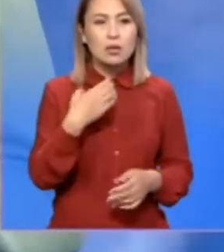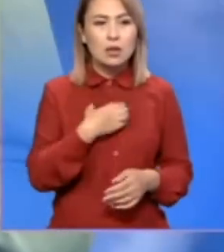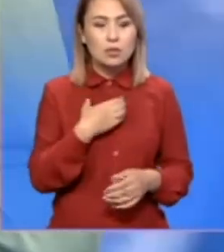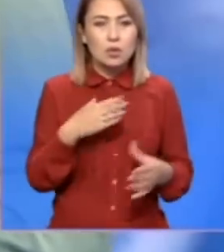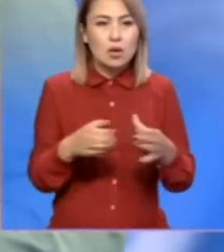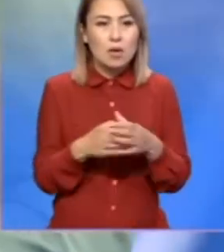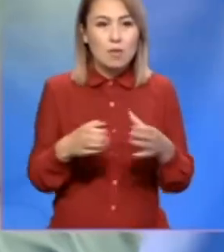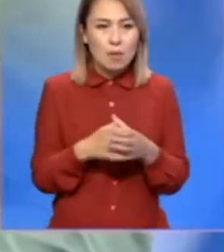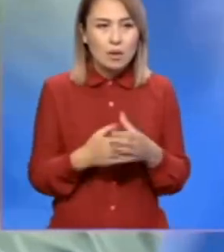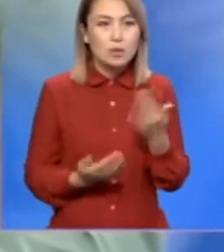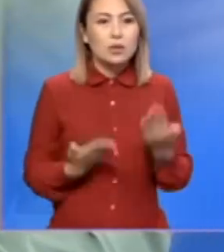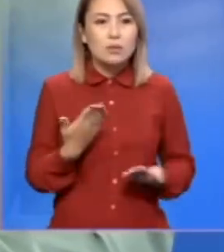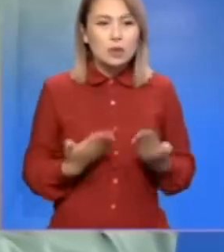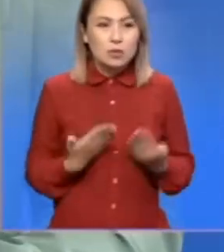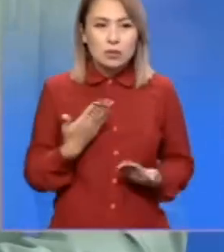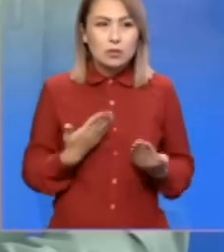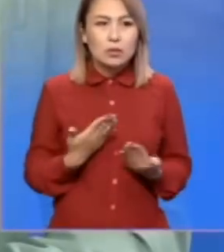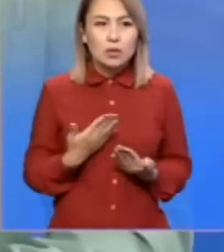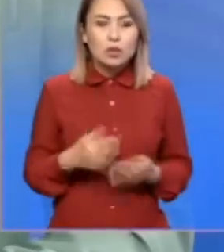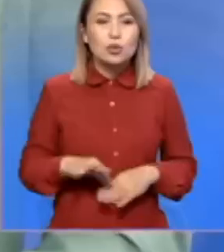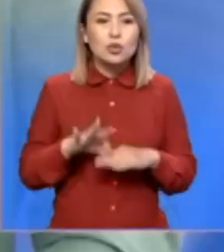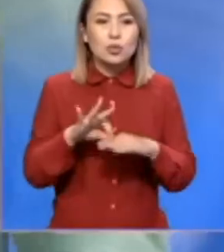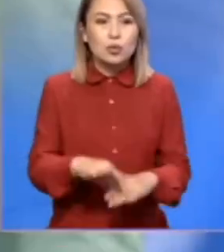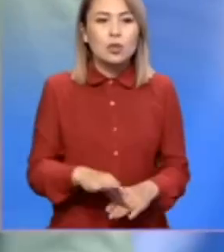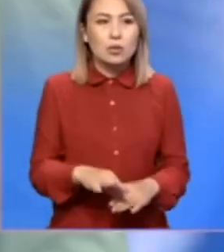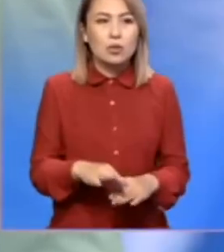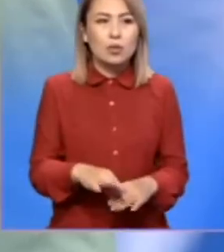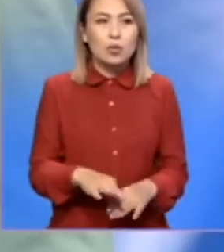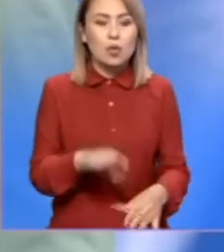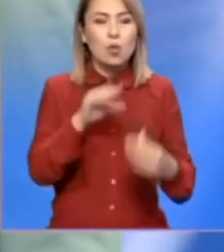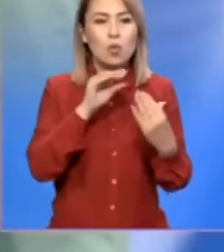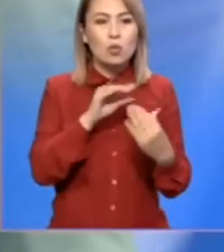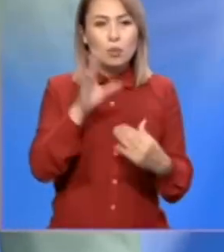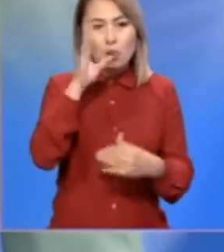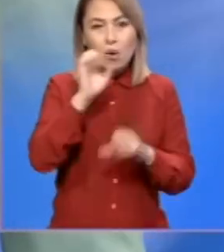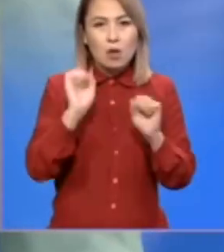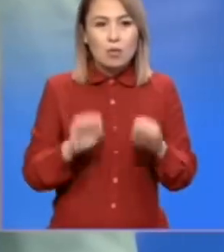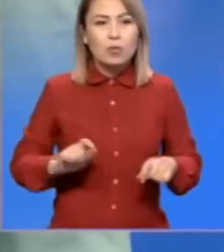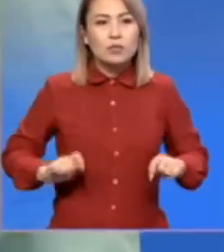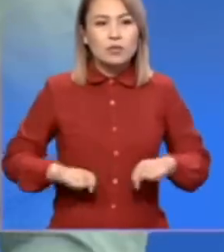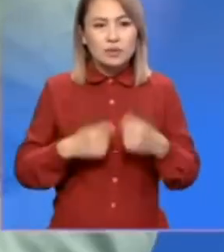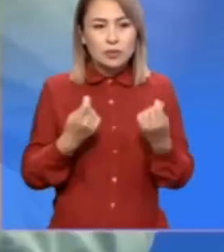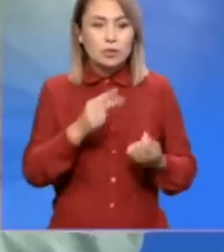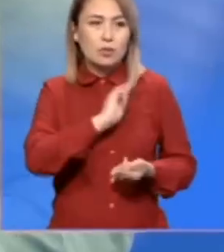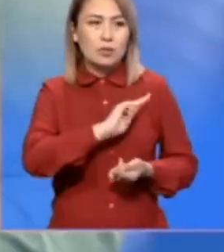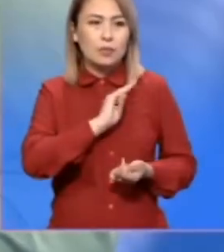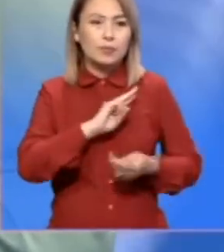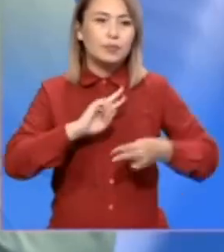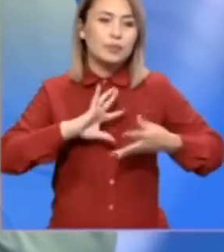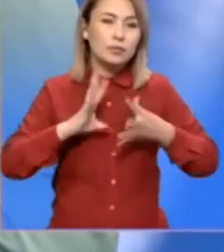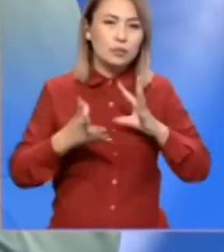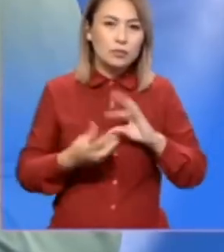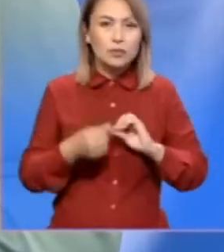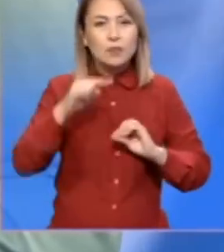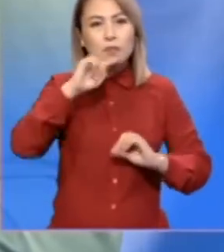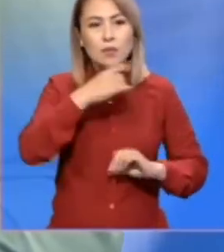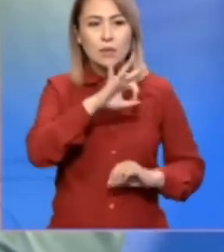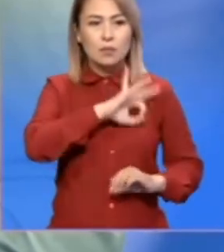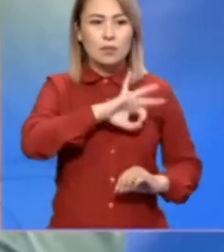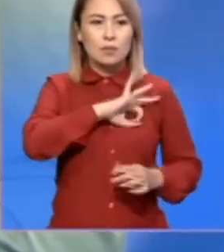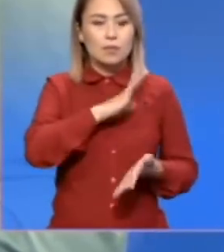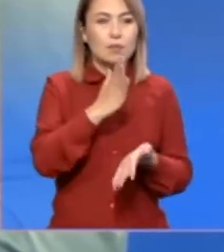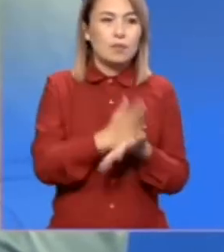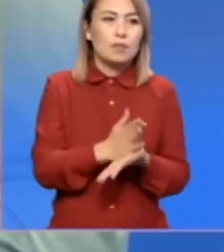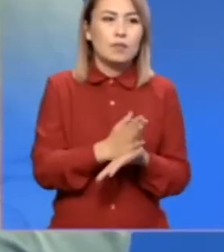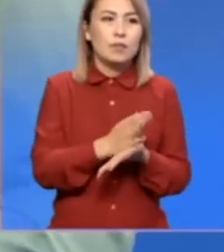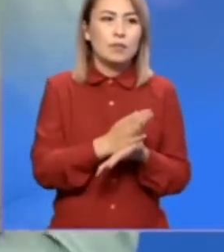компанияларын, болмаса жүріп жатқан көліктер бұзылуы мүмкін, оларға қызмет көрсету, осыдан экономикалық пайда табу